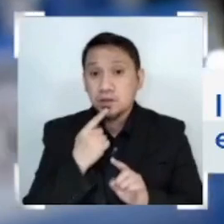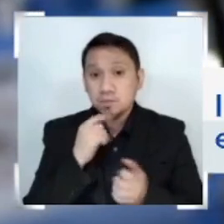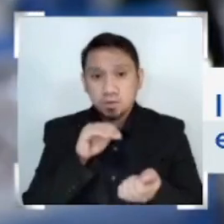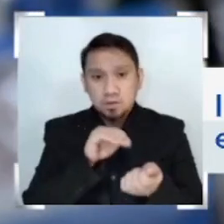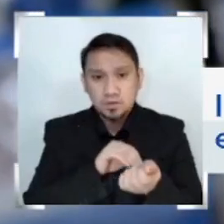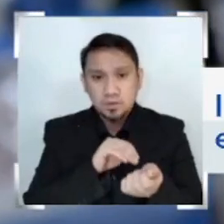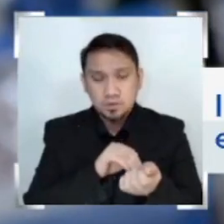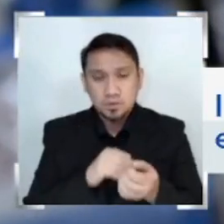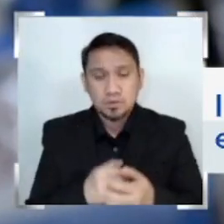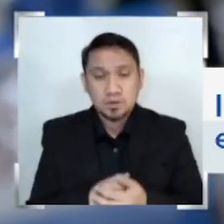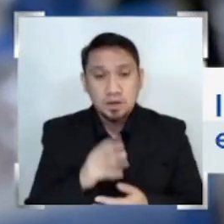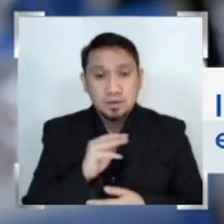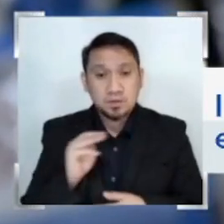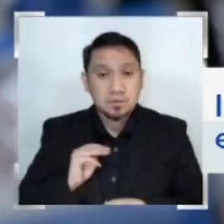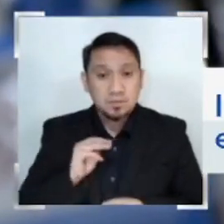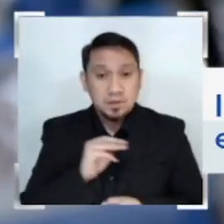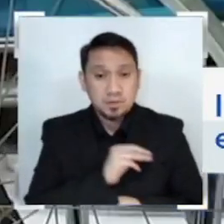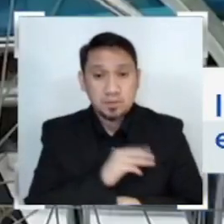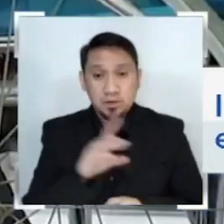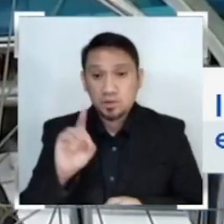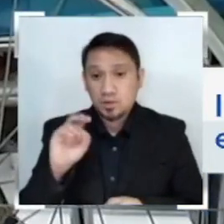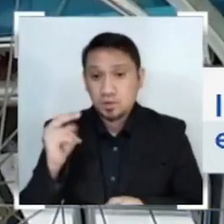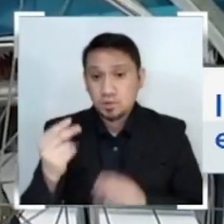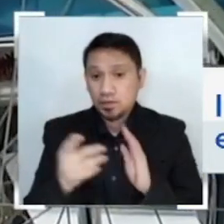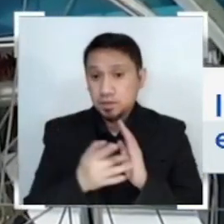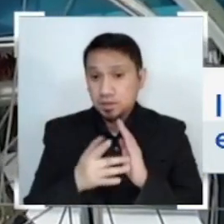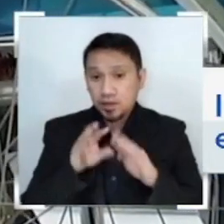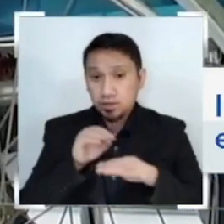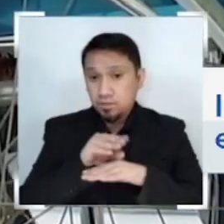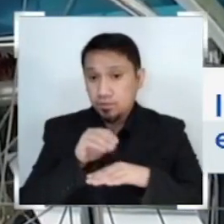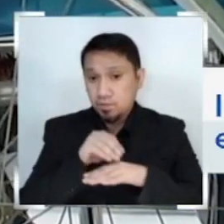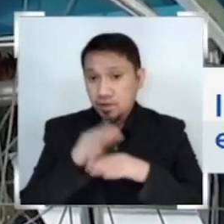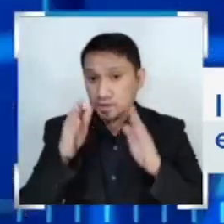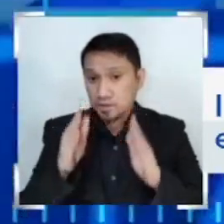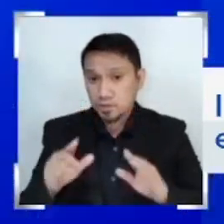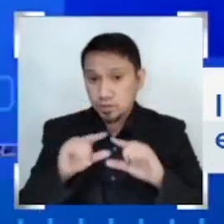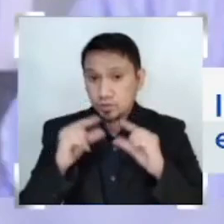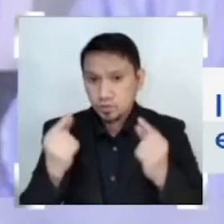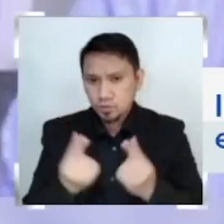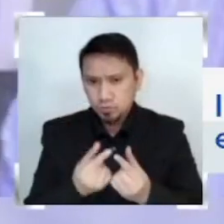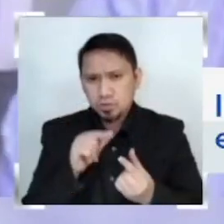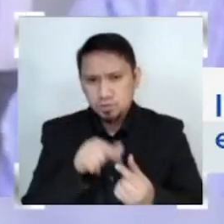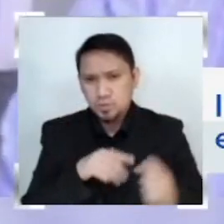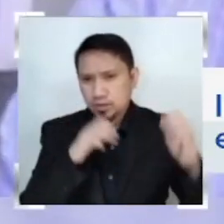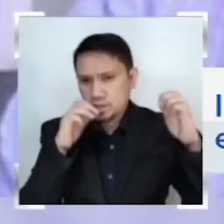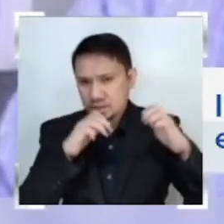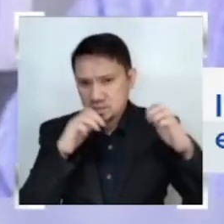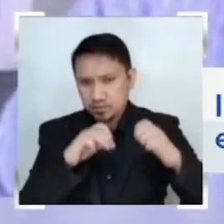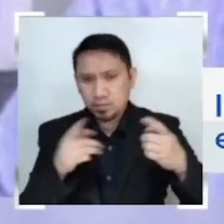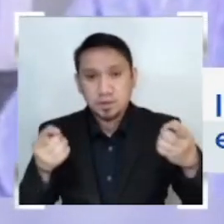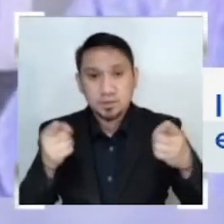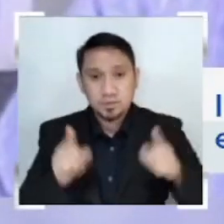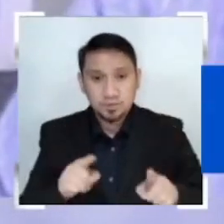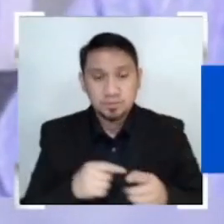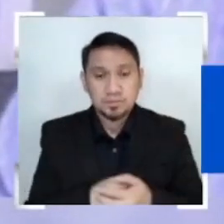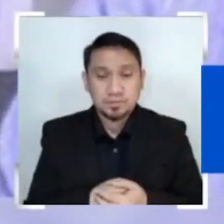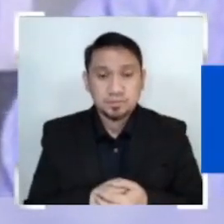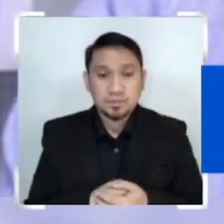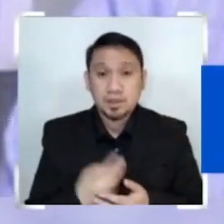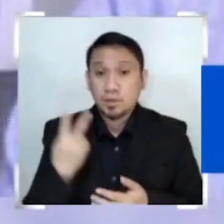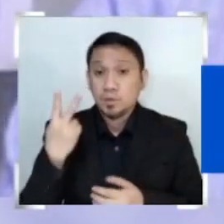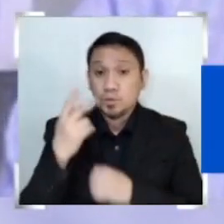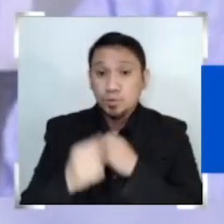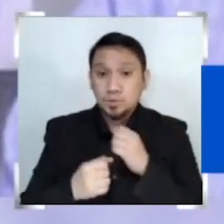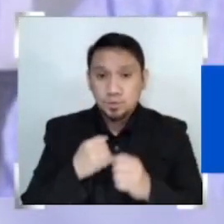at miyembro ng DOH Technical Advisory Group, inasahan na nila ang ganitong tagpo. It's been more than 2 years since we locked